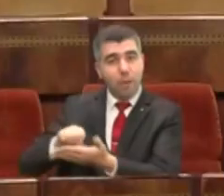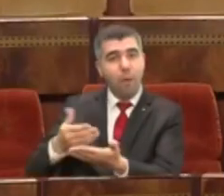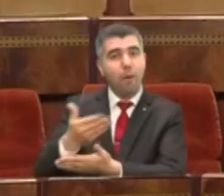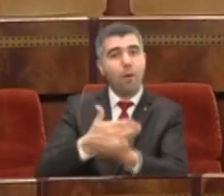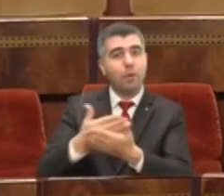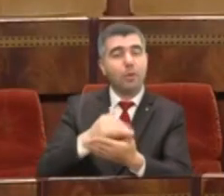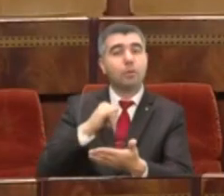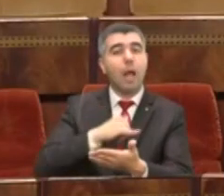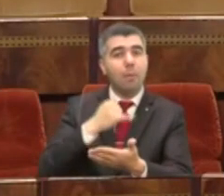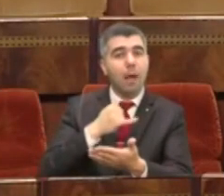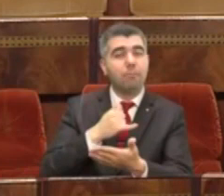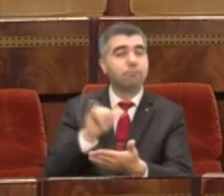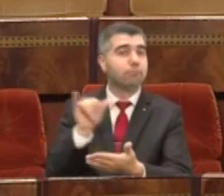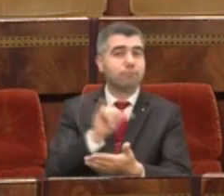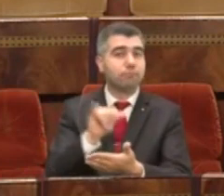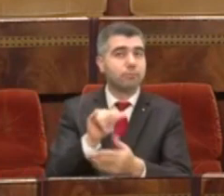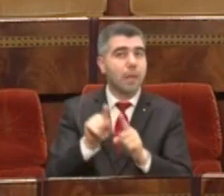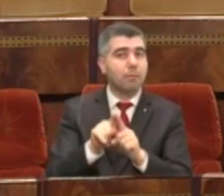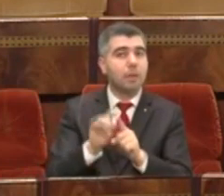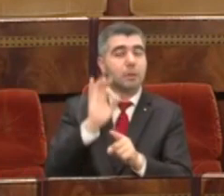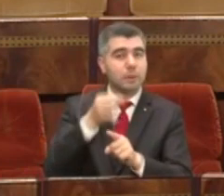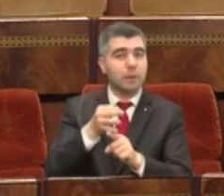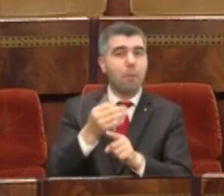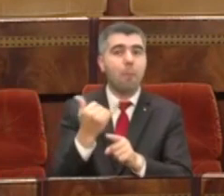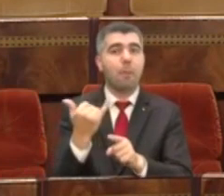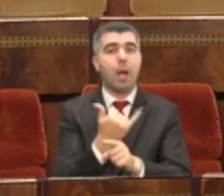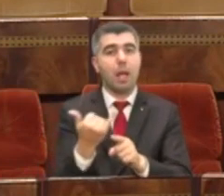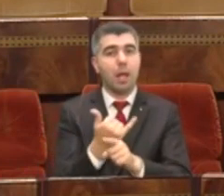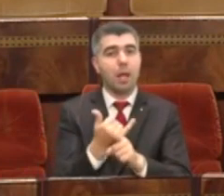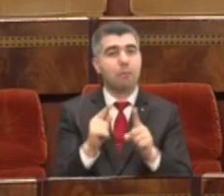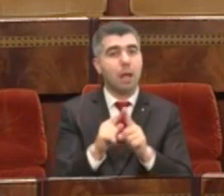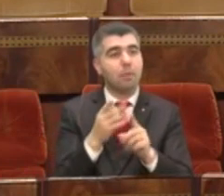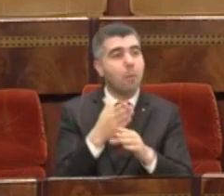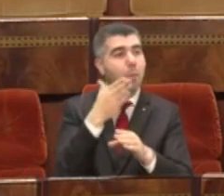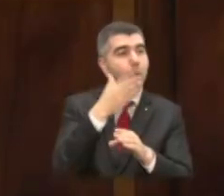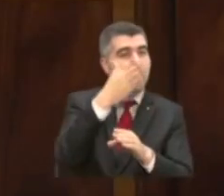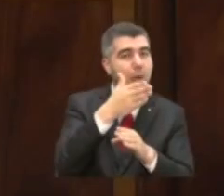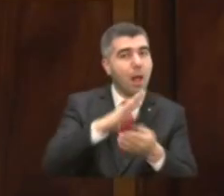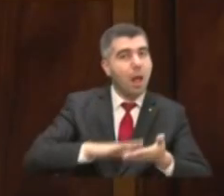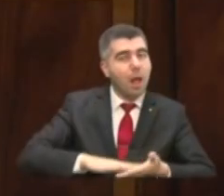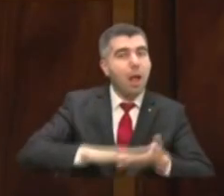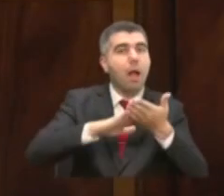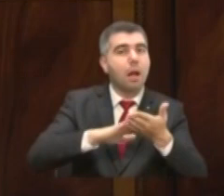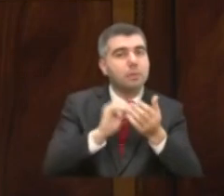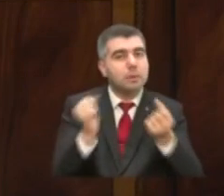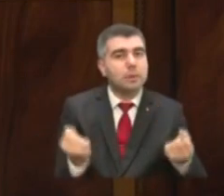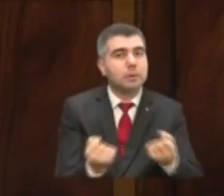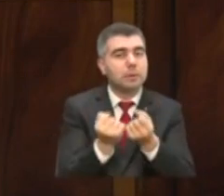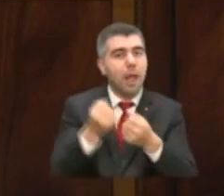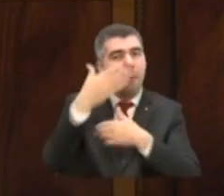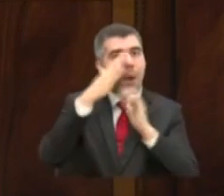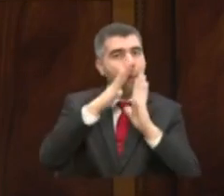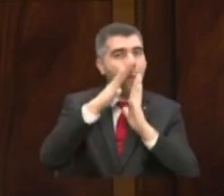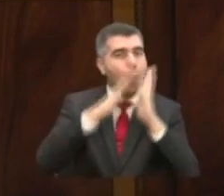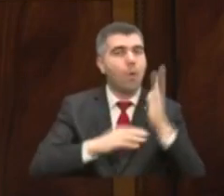الشباب، وكيفاش يمكن لها أنها تكون أداة مهم للتوجه نحو التقدم والنمو ديال البلاد ديالنا.